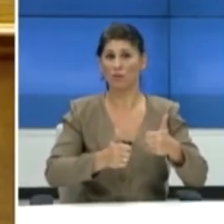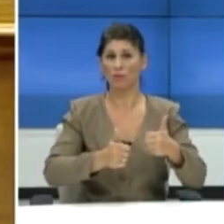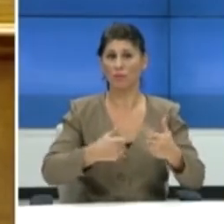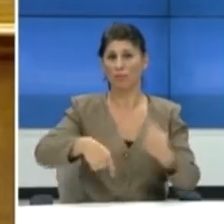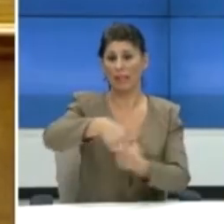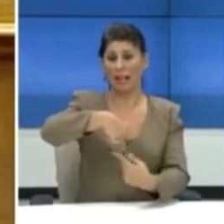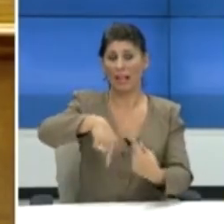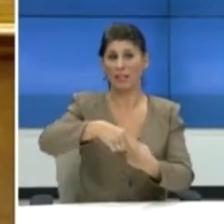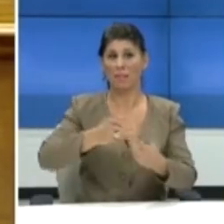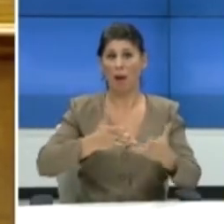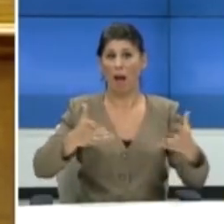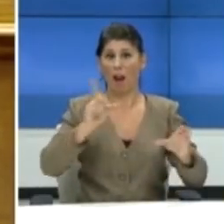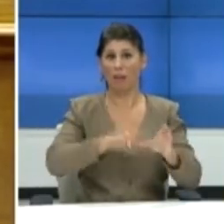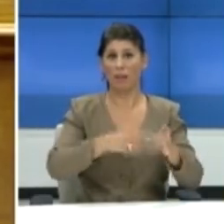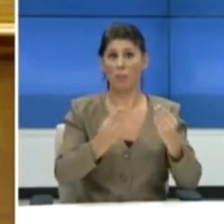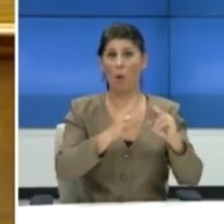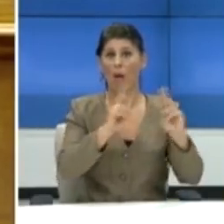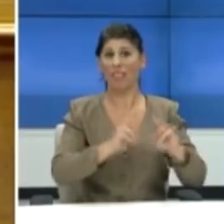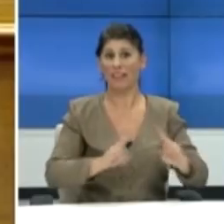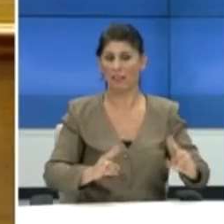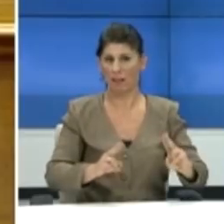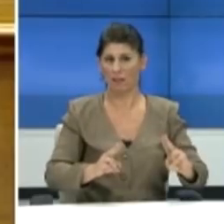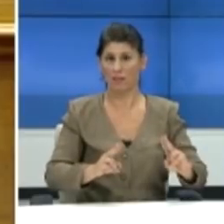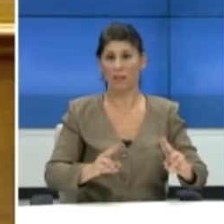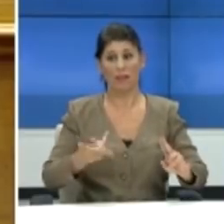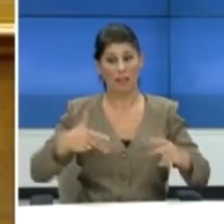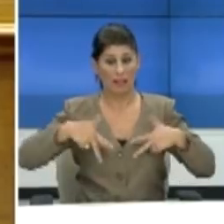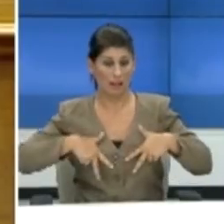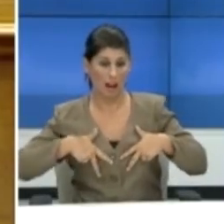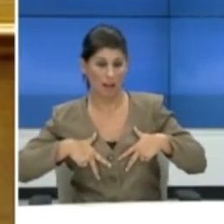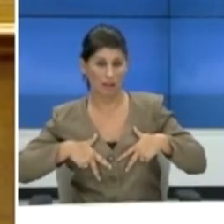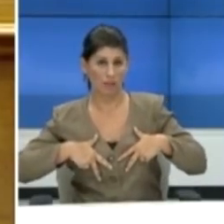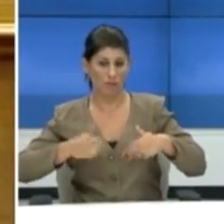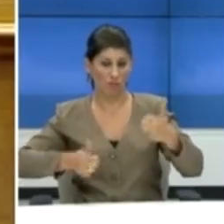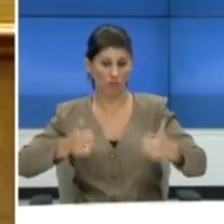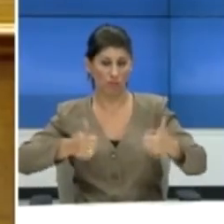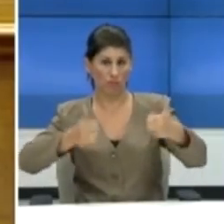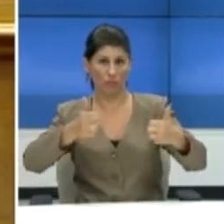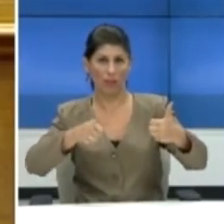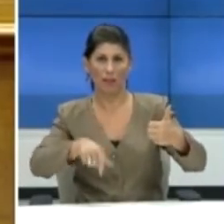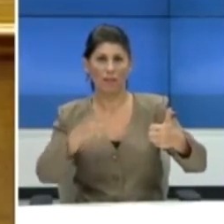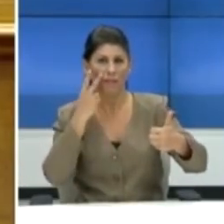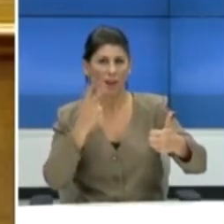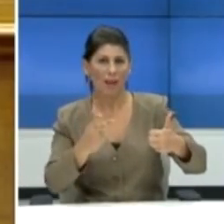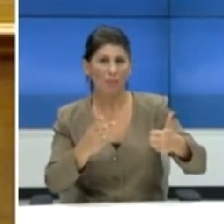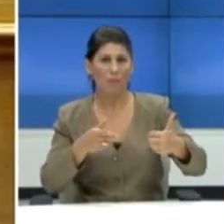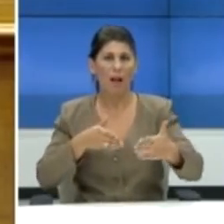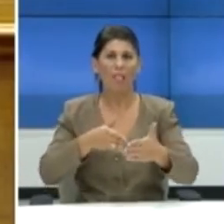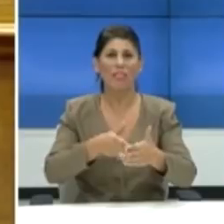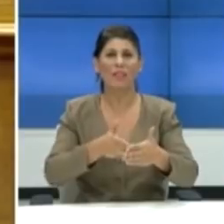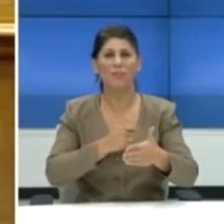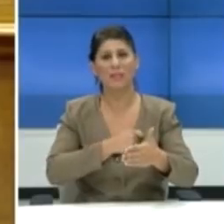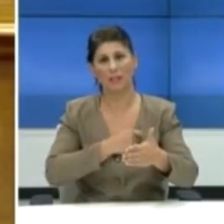σε μεγάλες εταιρείες πολυεθνικές του χώρου, ανάμεσα σε κράτη και χώρες. Πρόκειται τελικά για τα